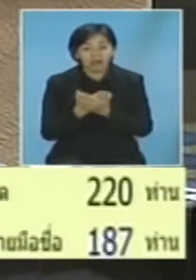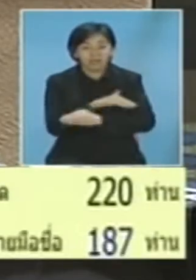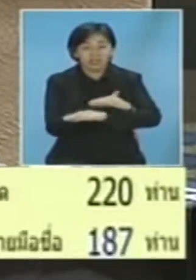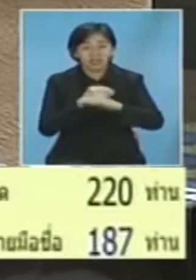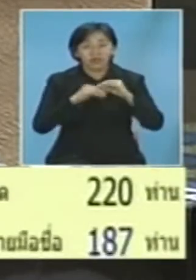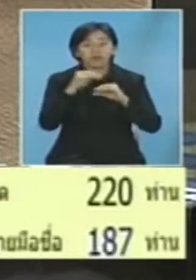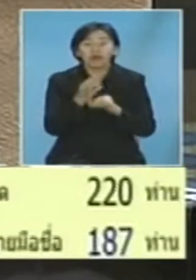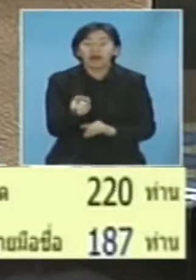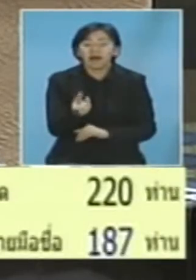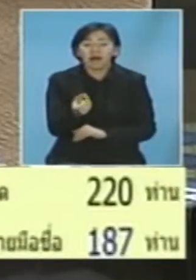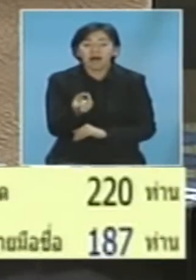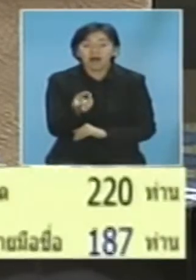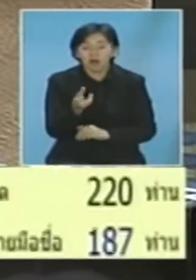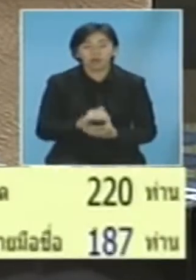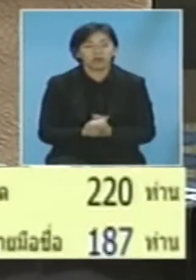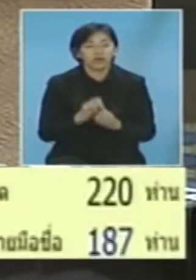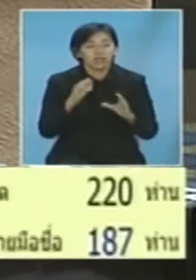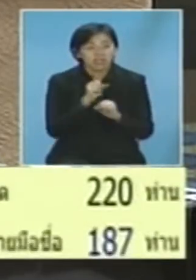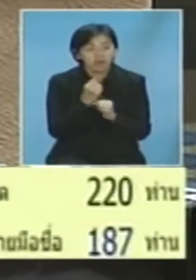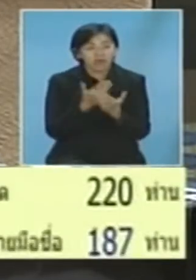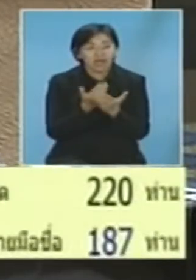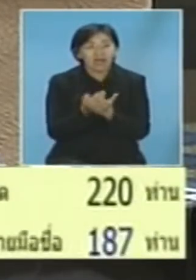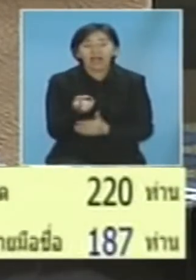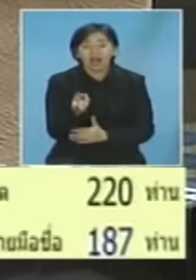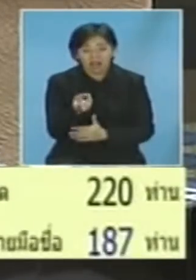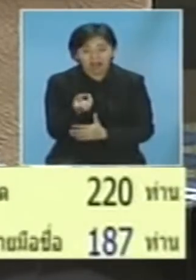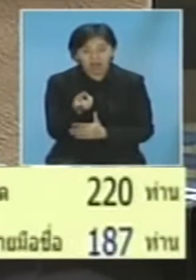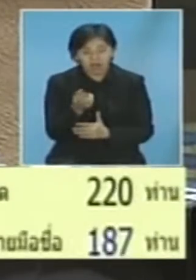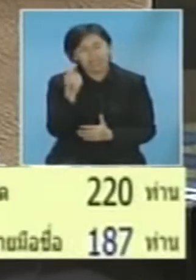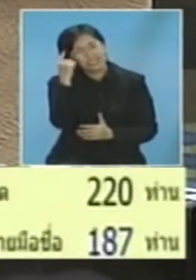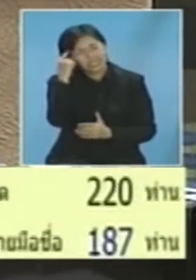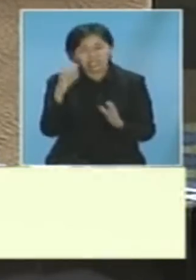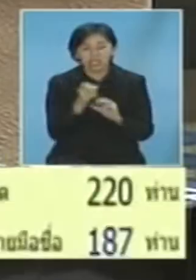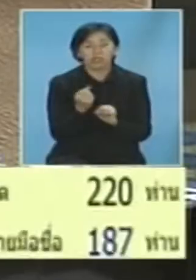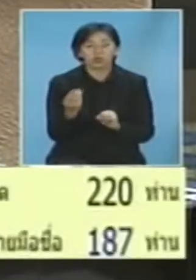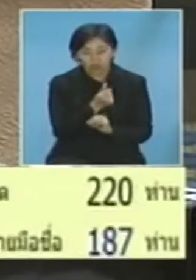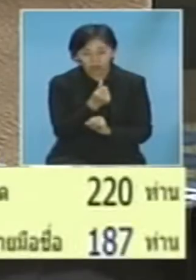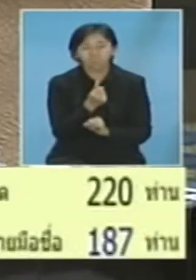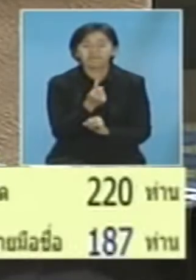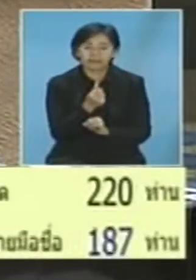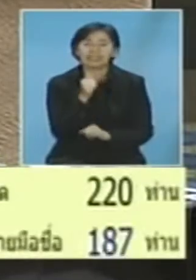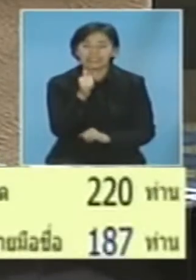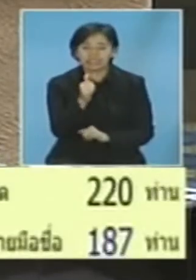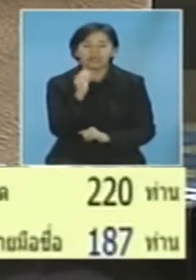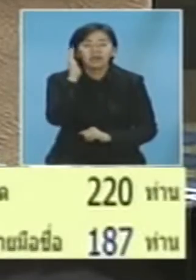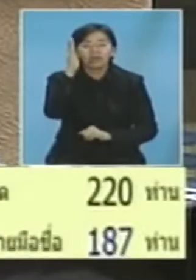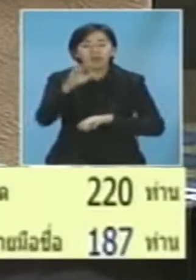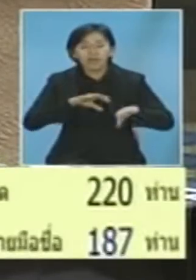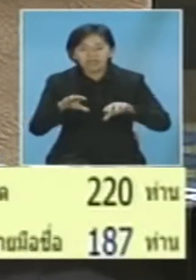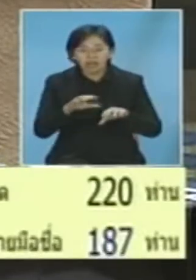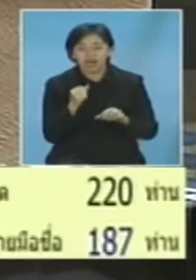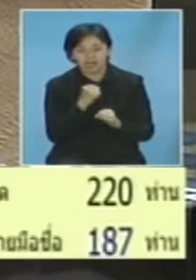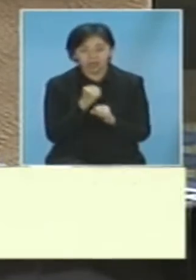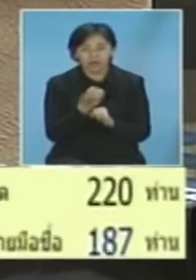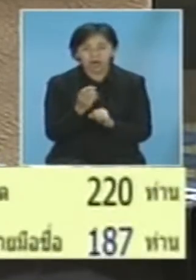ข้าวที่อยู่ในระหว่างการดำเนินการถ้าปิดได้เร็วก็เป็นผลดีจะได้ดำเนินการนำข้าว